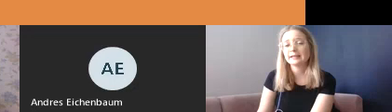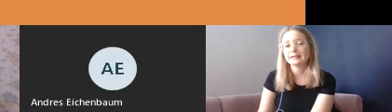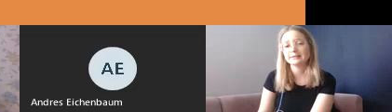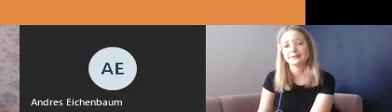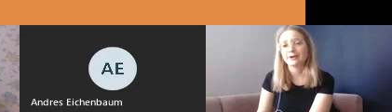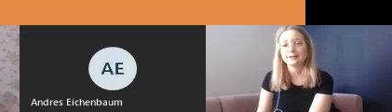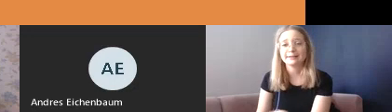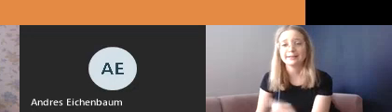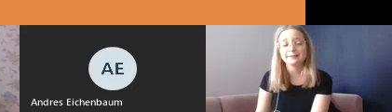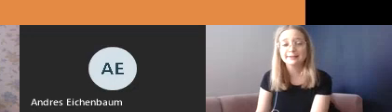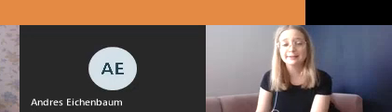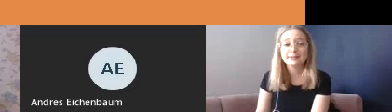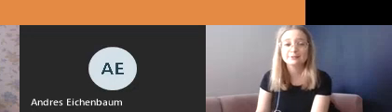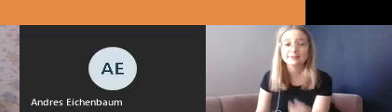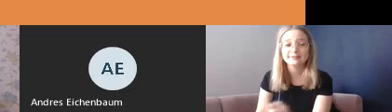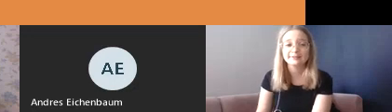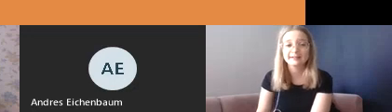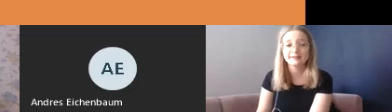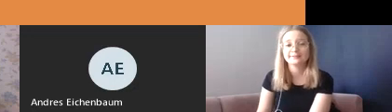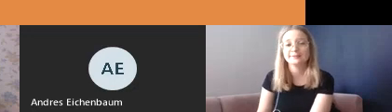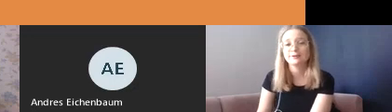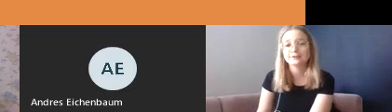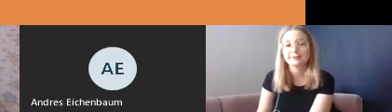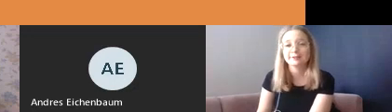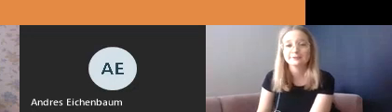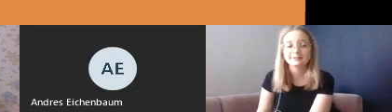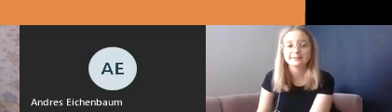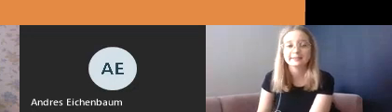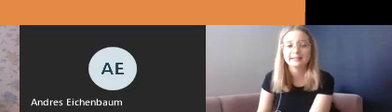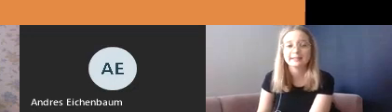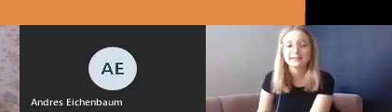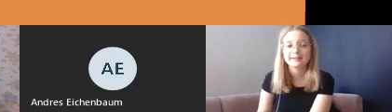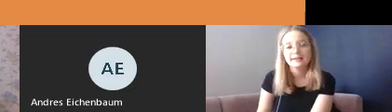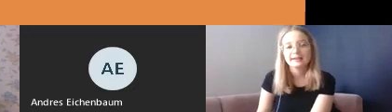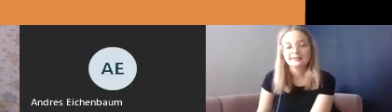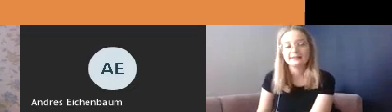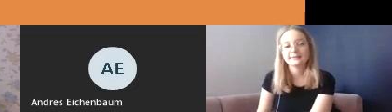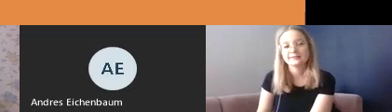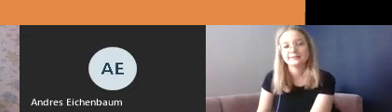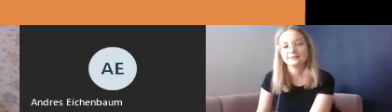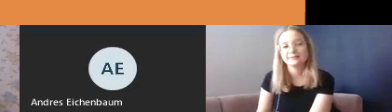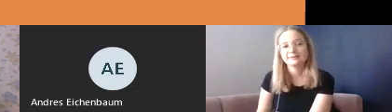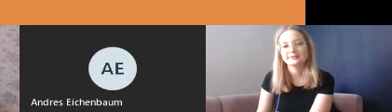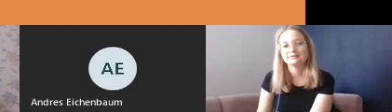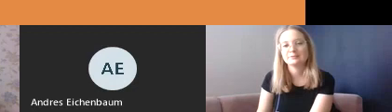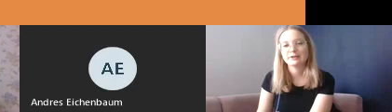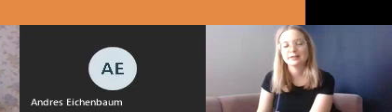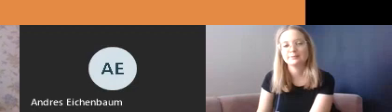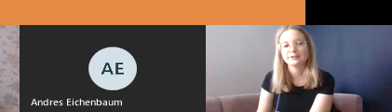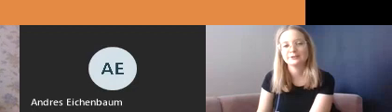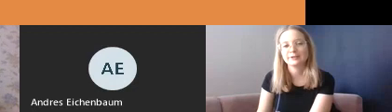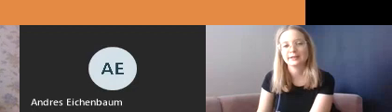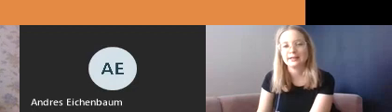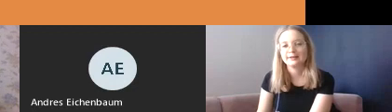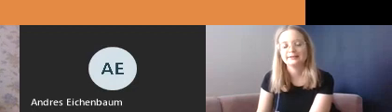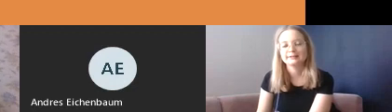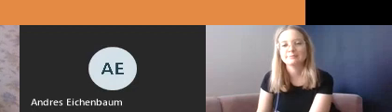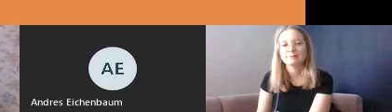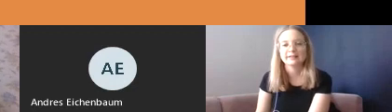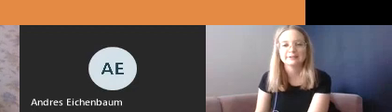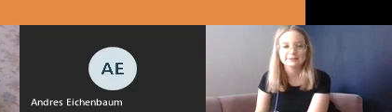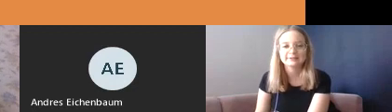Et see on meile lihtsalt ka ja teile endale ka teadmiseks, et kellega te siin koos täna toimetate, et siis võibolla saame